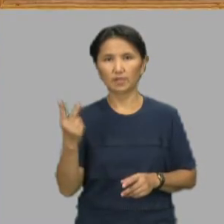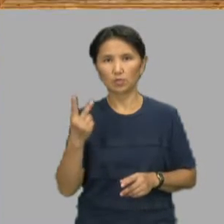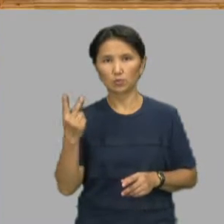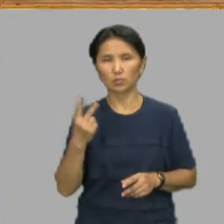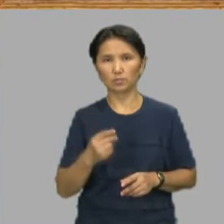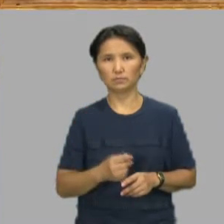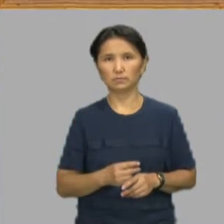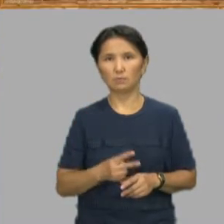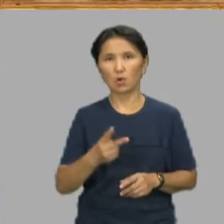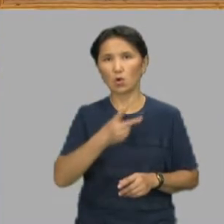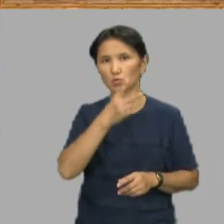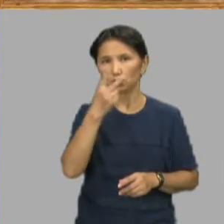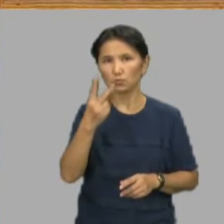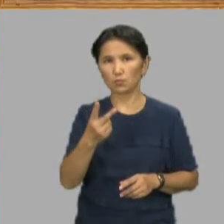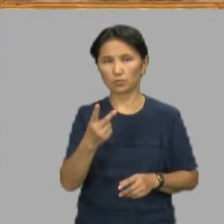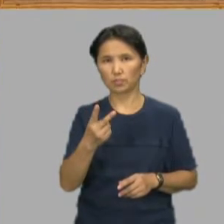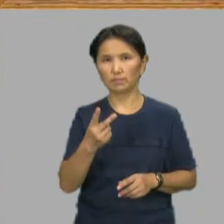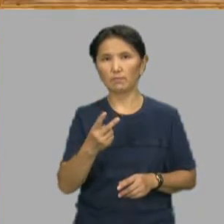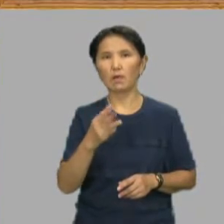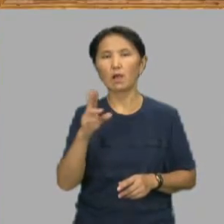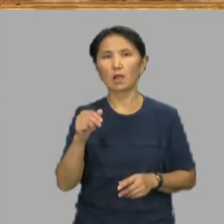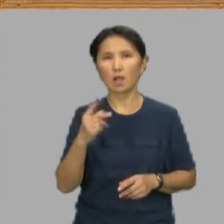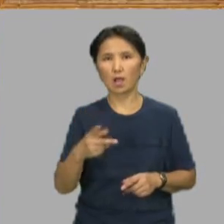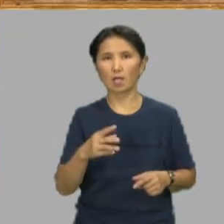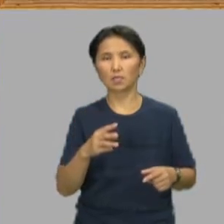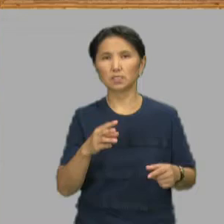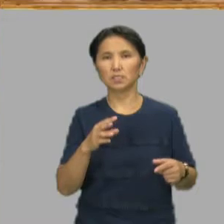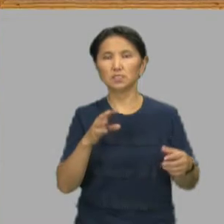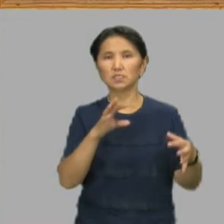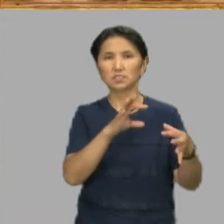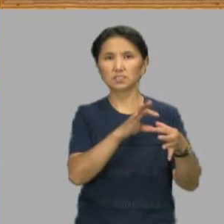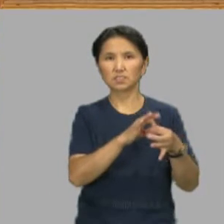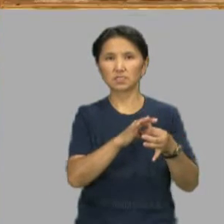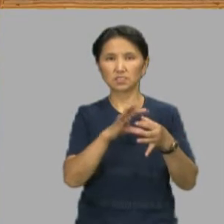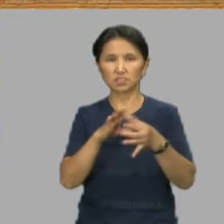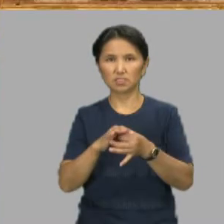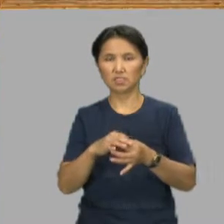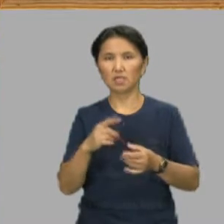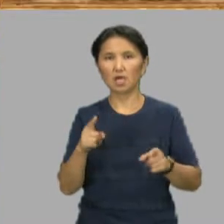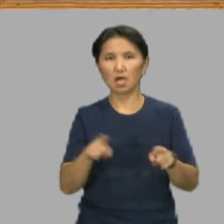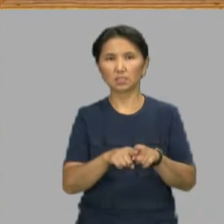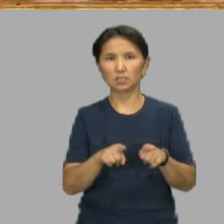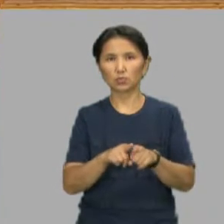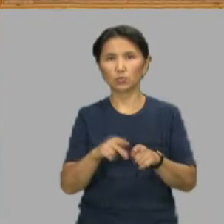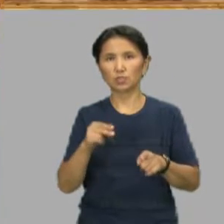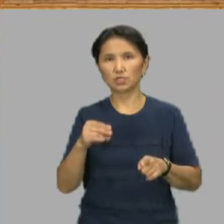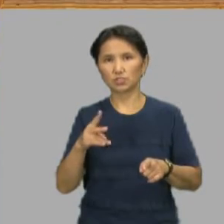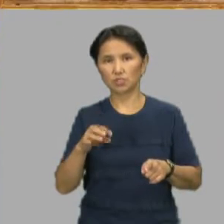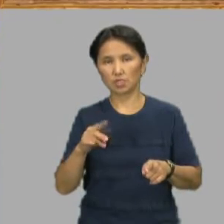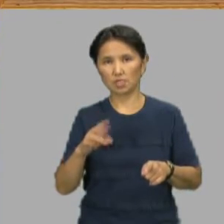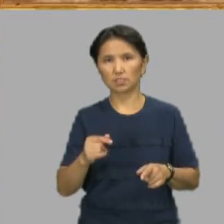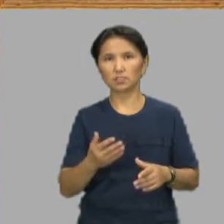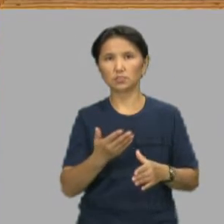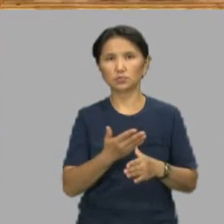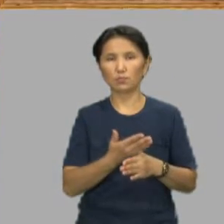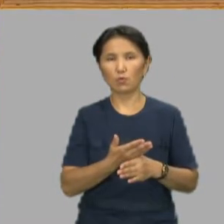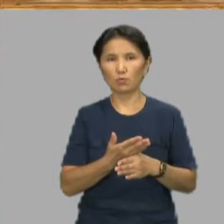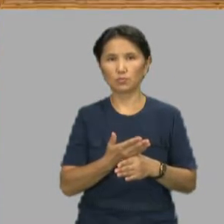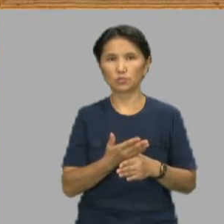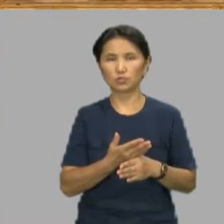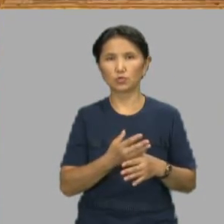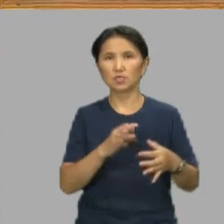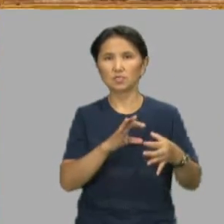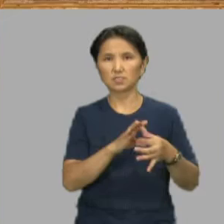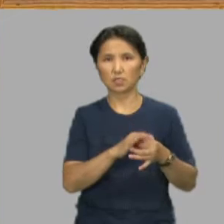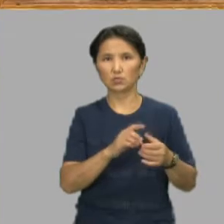Второе. Смотрим, как соединены однородные члены. С помощью